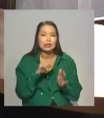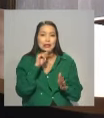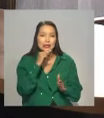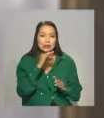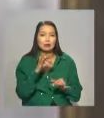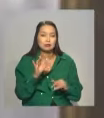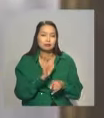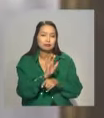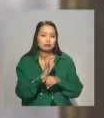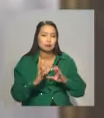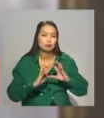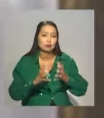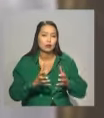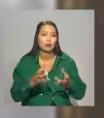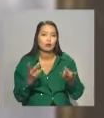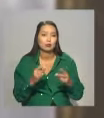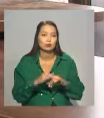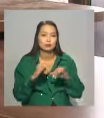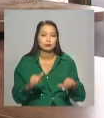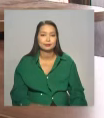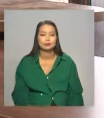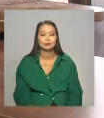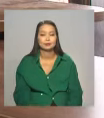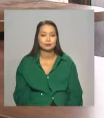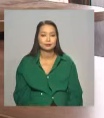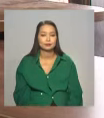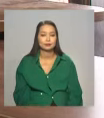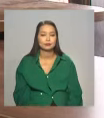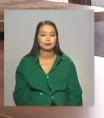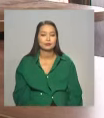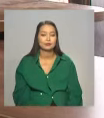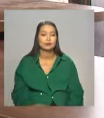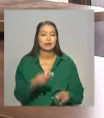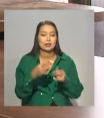на мировой, отмечает Рябцев. Все орошаемые земли